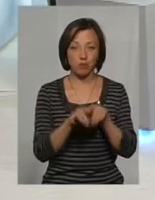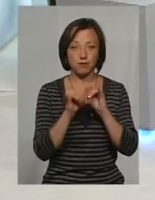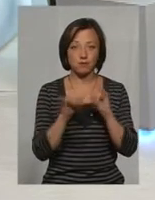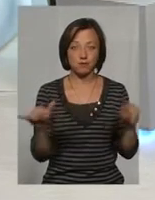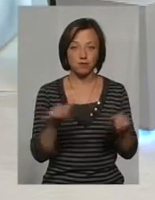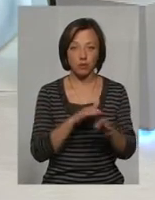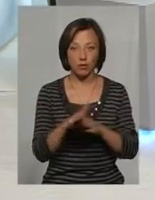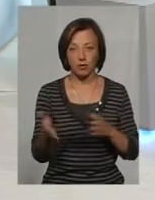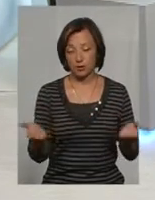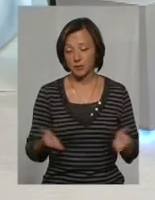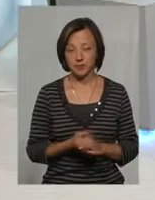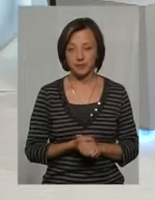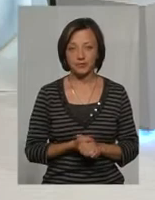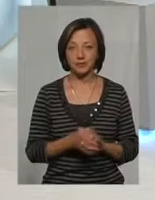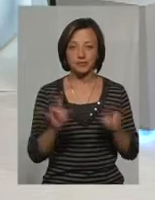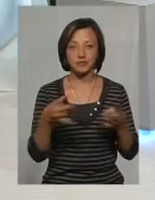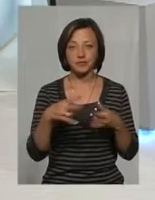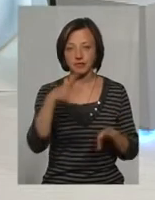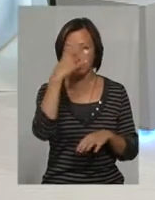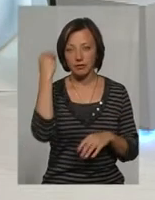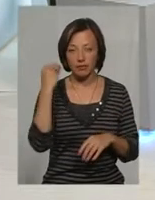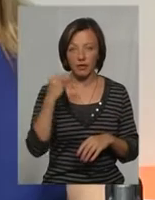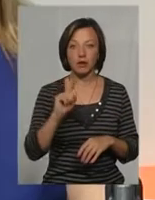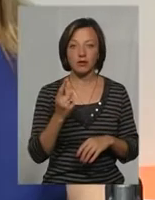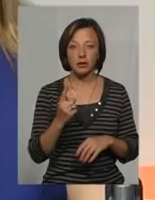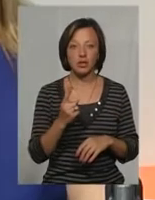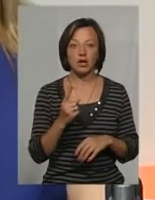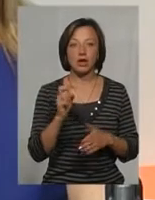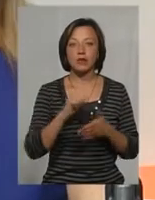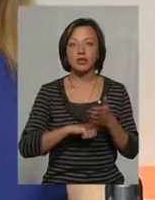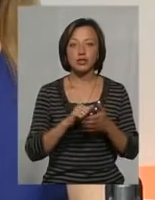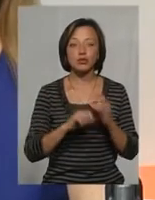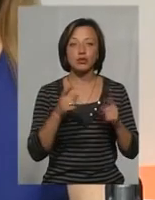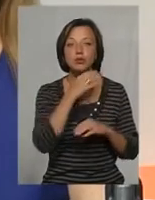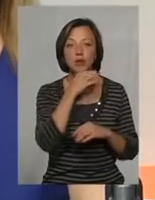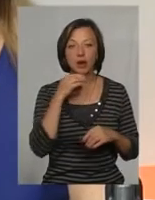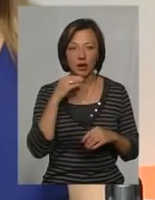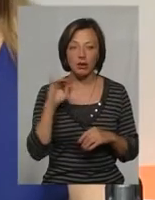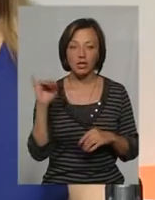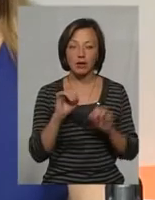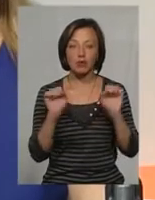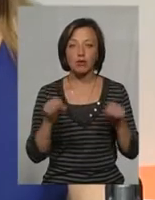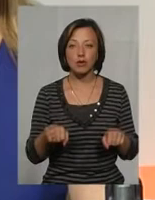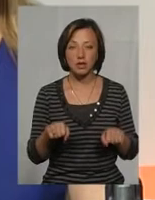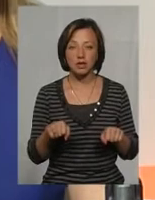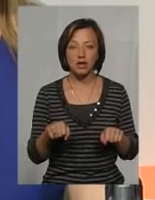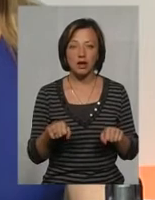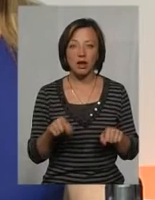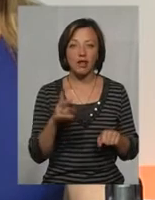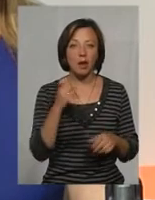виділяє збудник. За це не треба забувати, тому що чинників дуже багато. І можна навіть